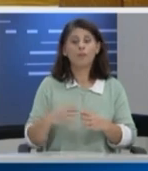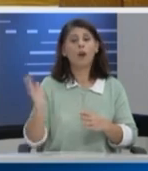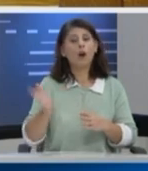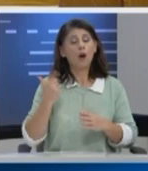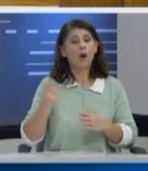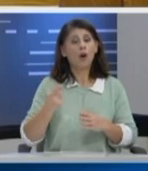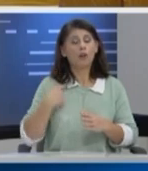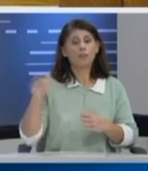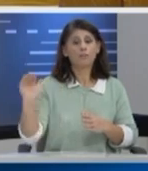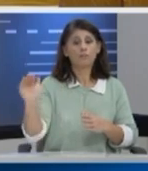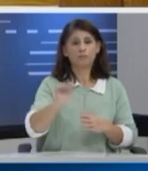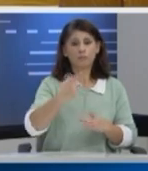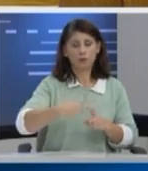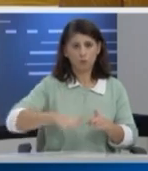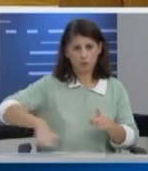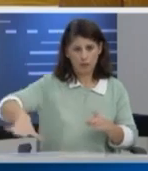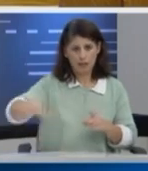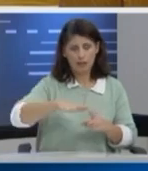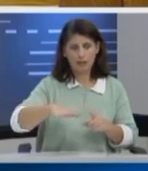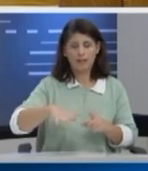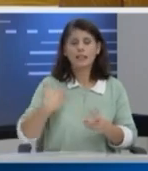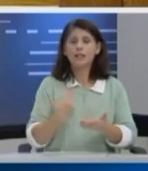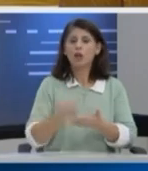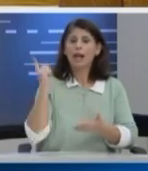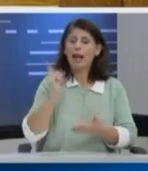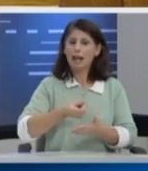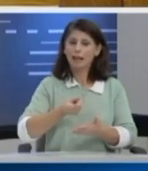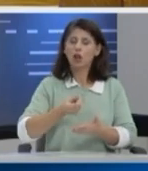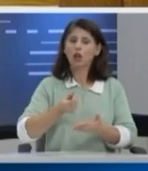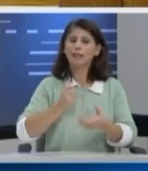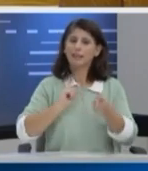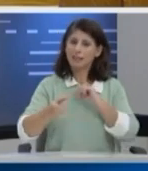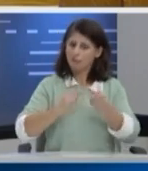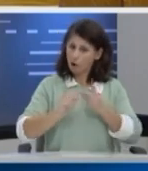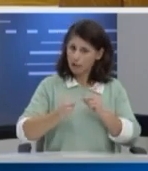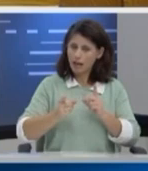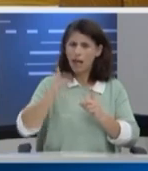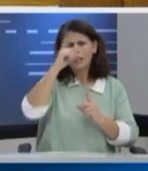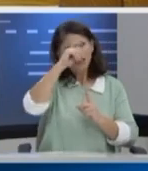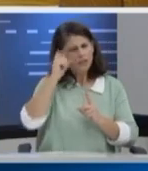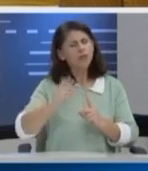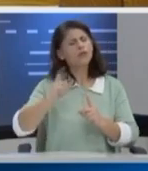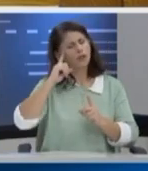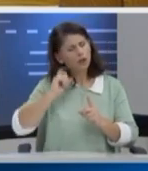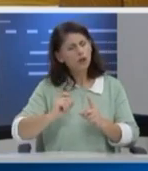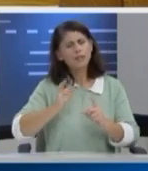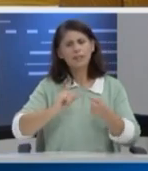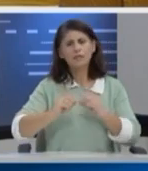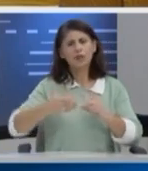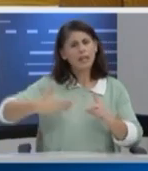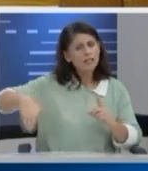όταν απευθυνθήκαμε στον ελληνικό λαό ζητώντας την εντολή να συνεχίσουμε με την συμφωνία, τη δύσκολη συμφωνία γνωστή σε όλους,